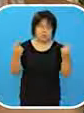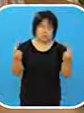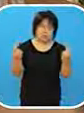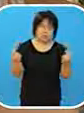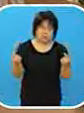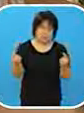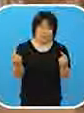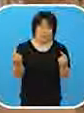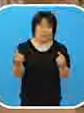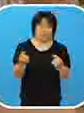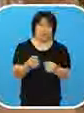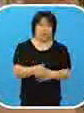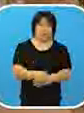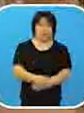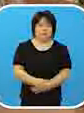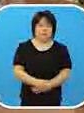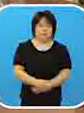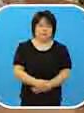っすな